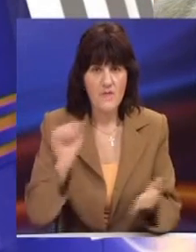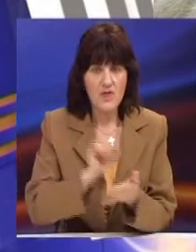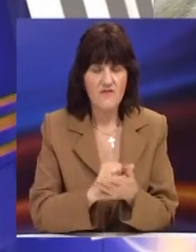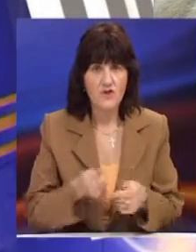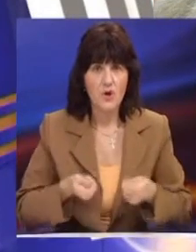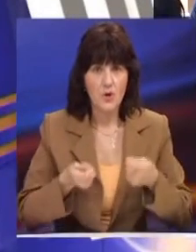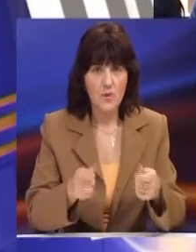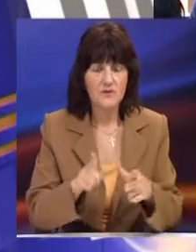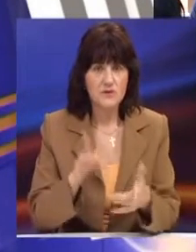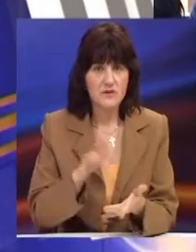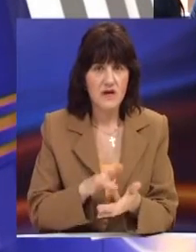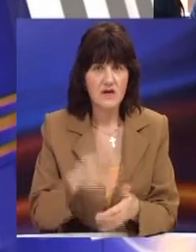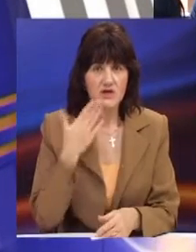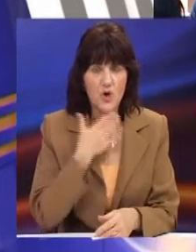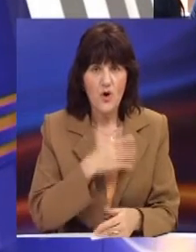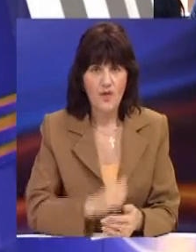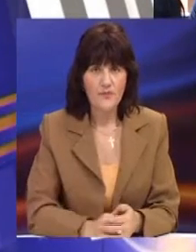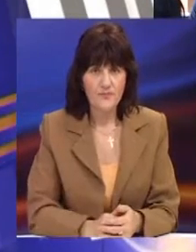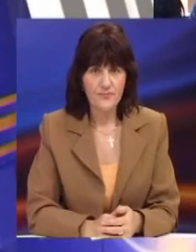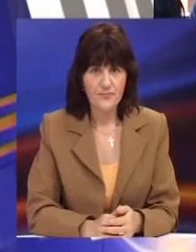konkurs za upis učenika u srednje škole.